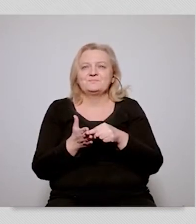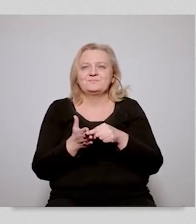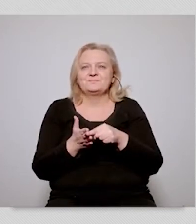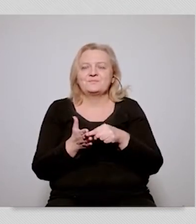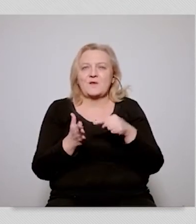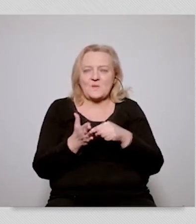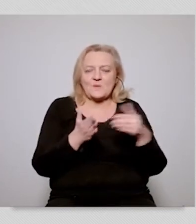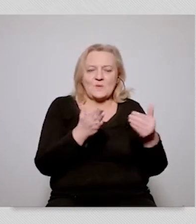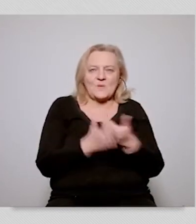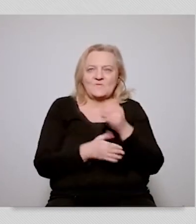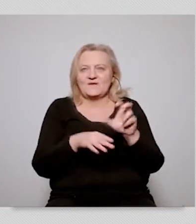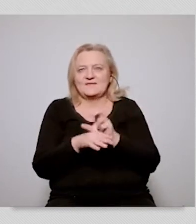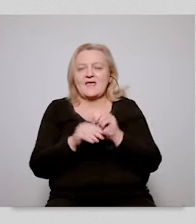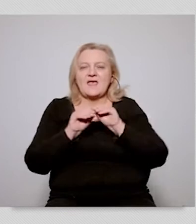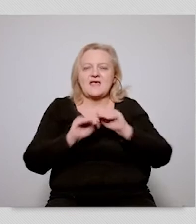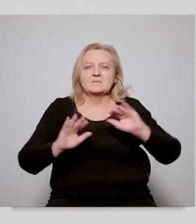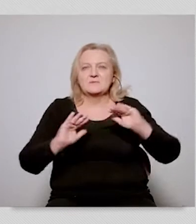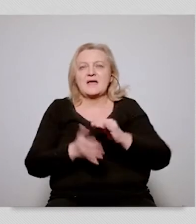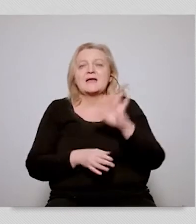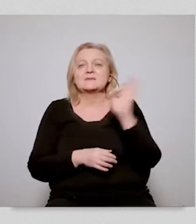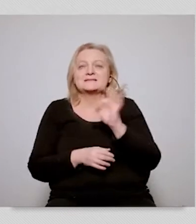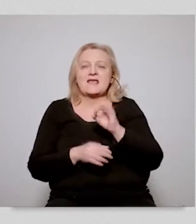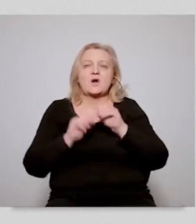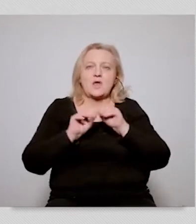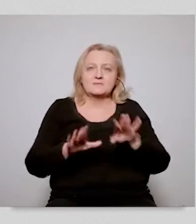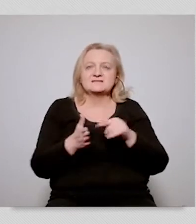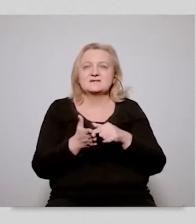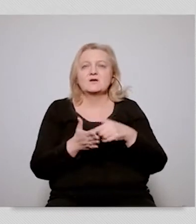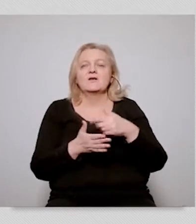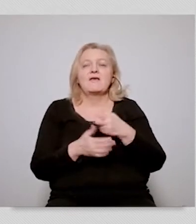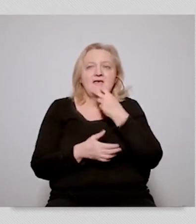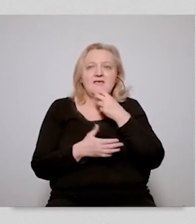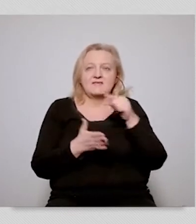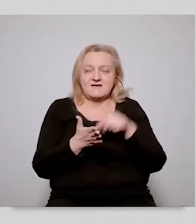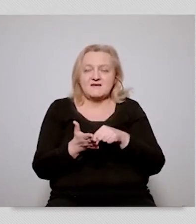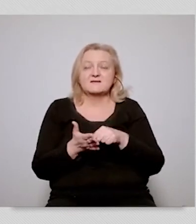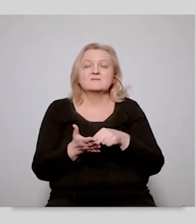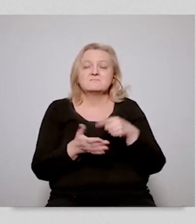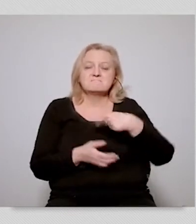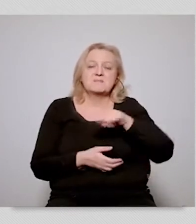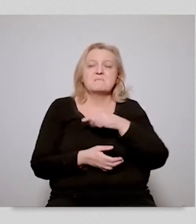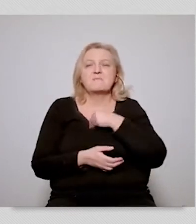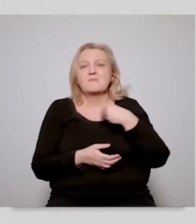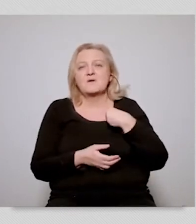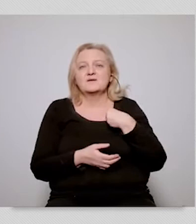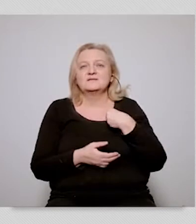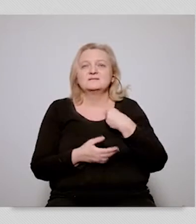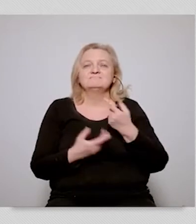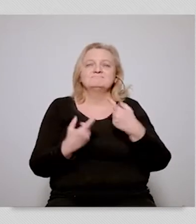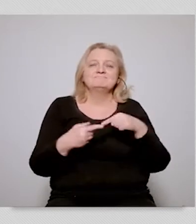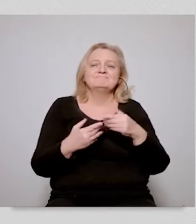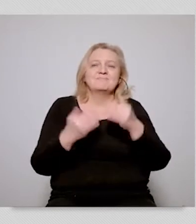te nowe technologie niskoemisyjne czy neutralne emisyjne, pozyskiwanie energii, no, my tu jesteśmy, będziemy podwykonawcą, nie